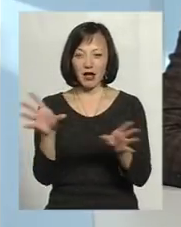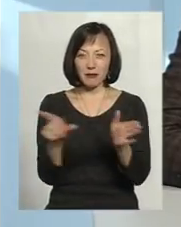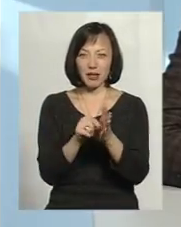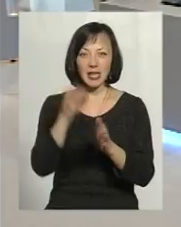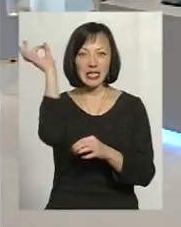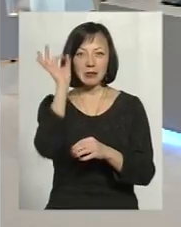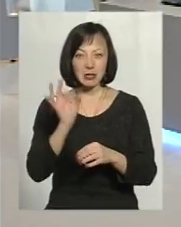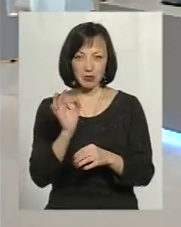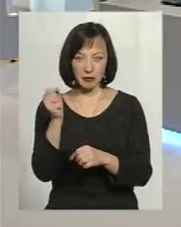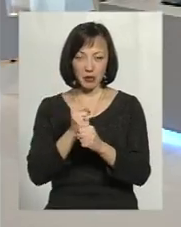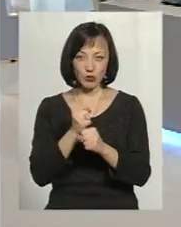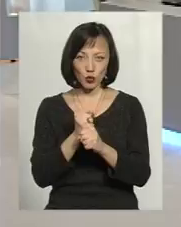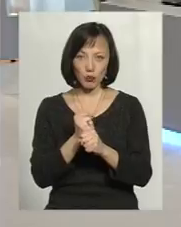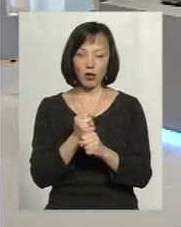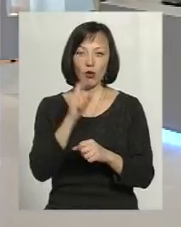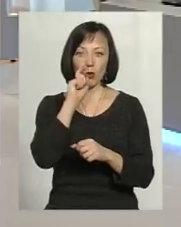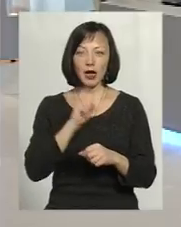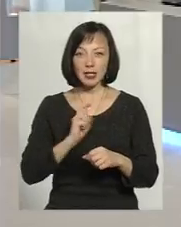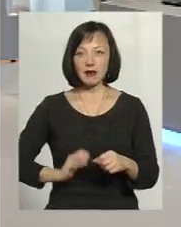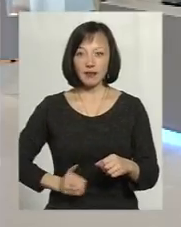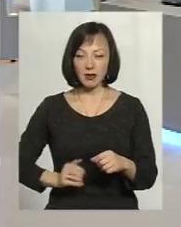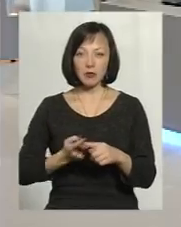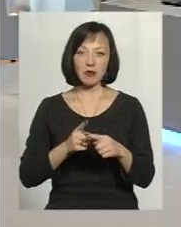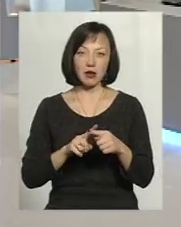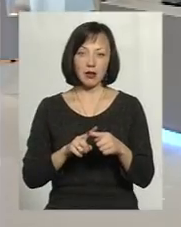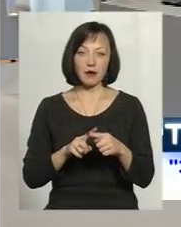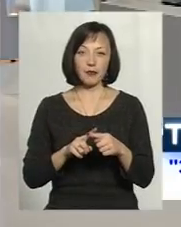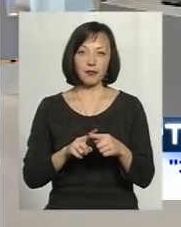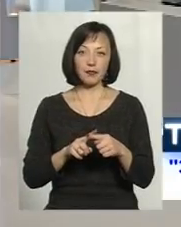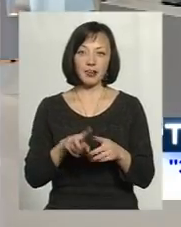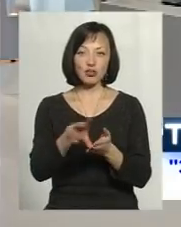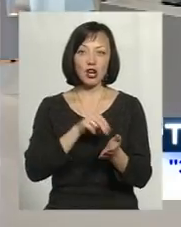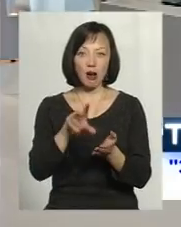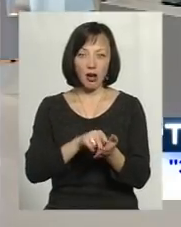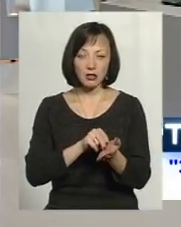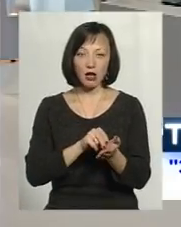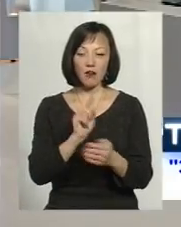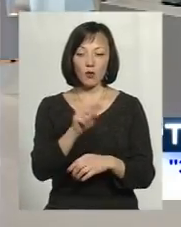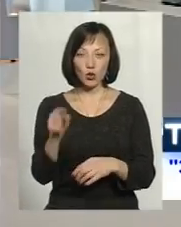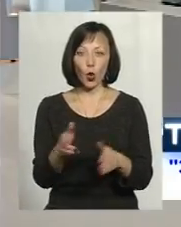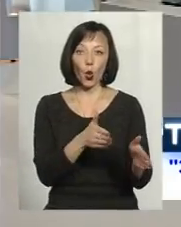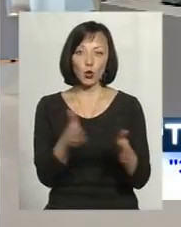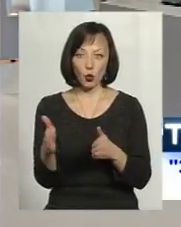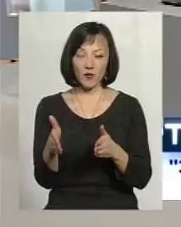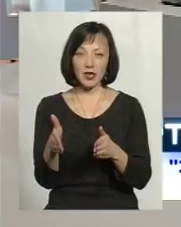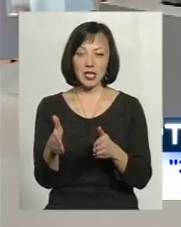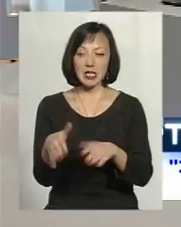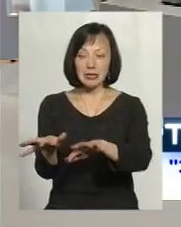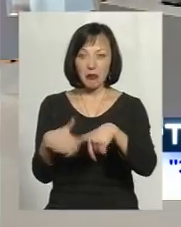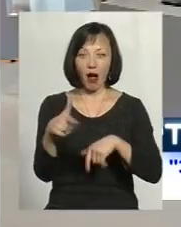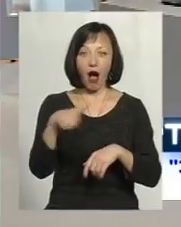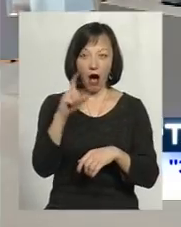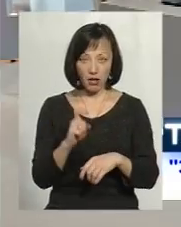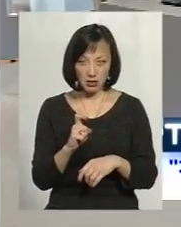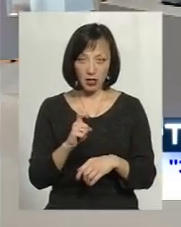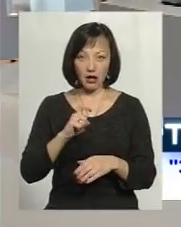Вінниці видобувають газ, із однією з українських фільм «ЛНК», яка працює, наприклад, в Черкасах, вони готові забирати газ. Німці в нас